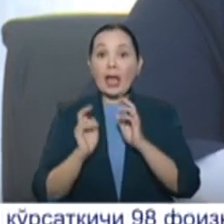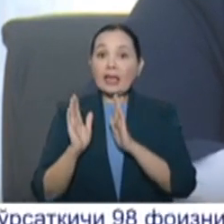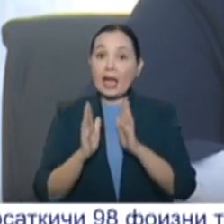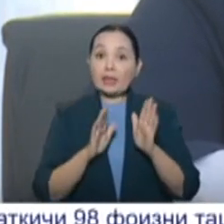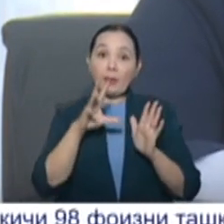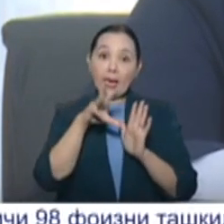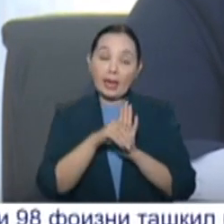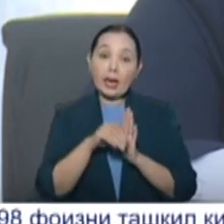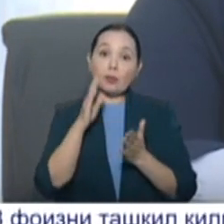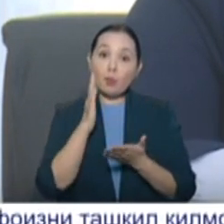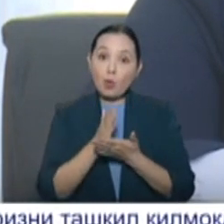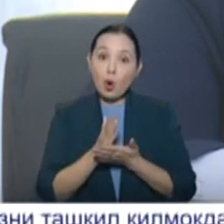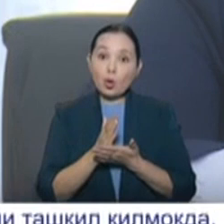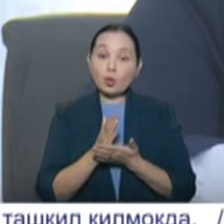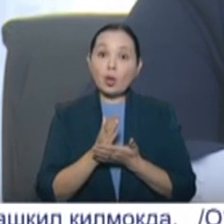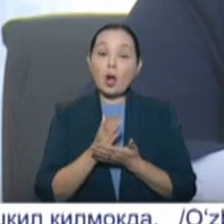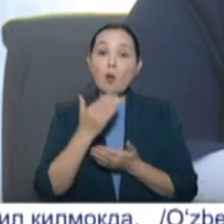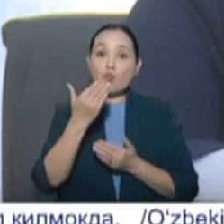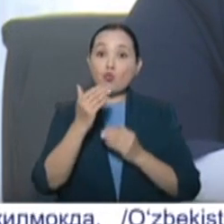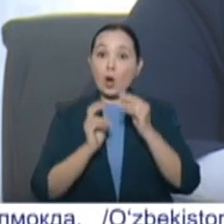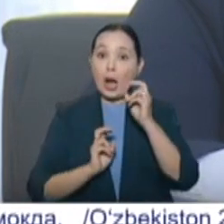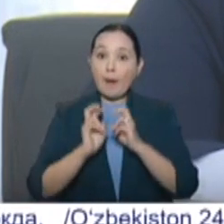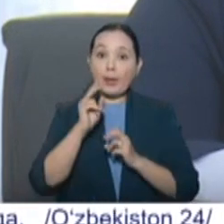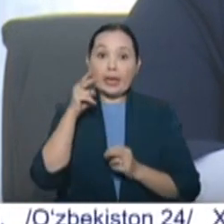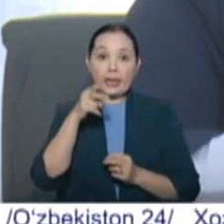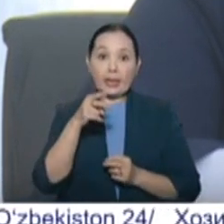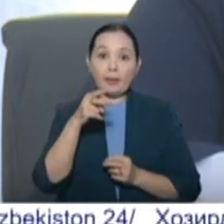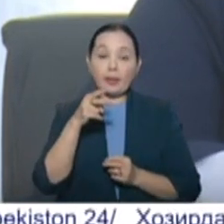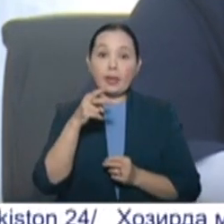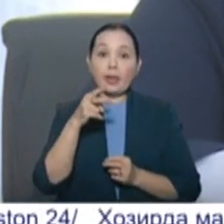kiradigan aviakompaniyamiz bor. Bu kompaniya